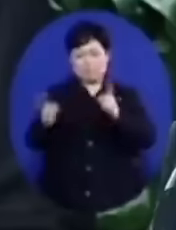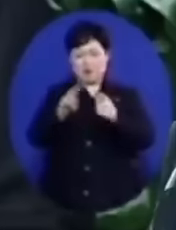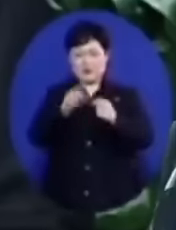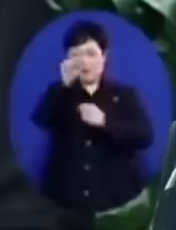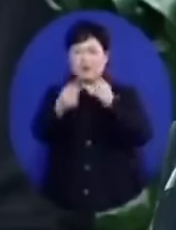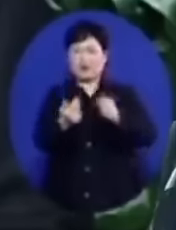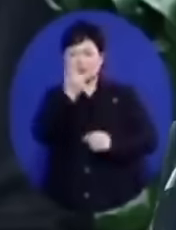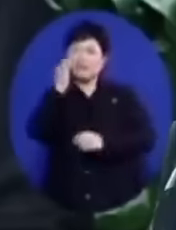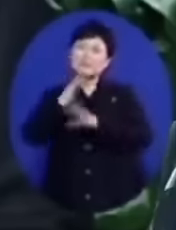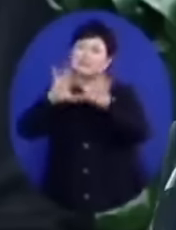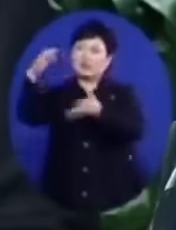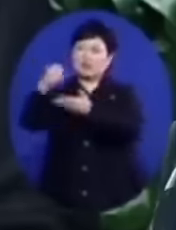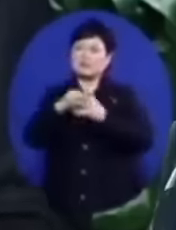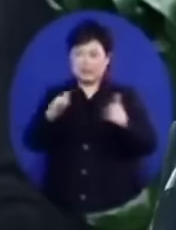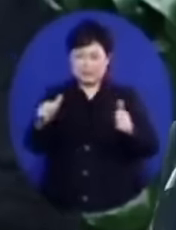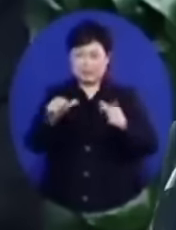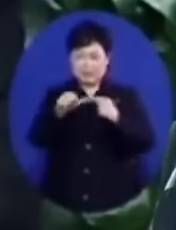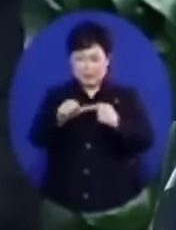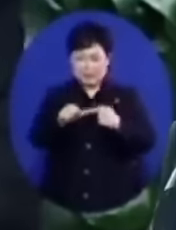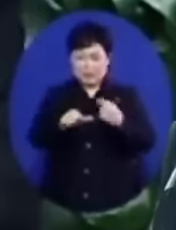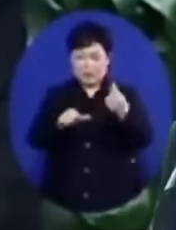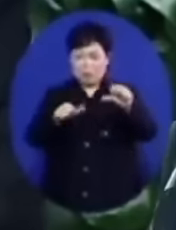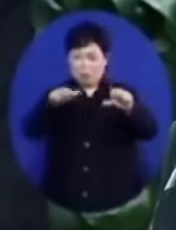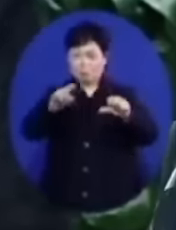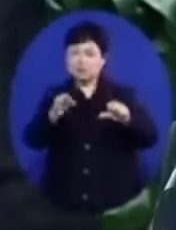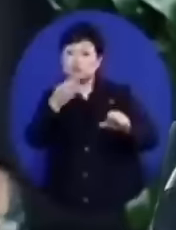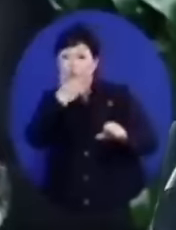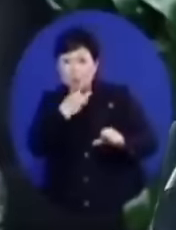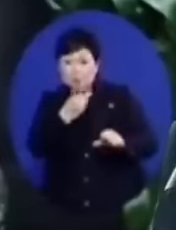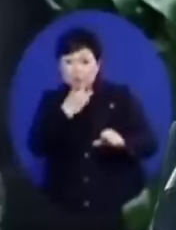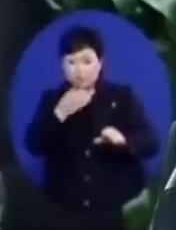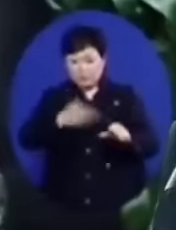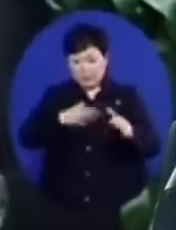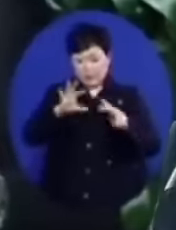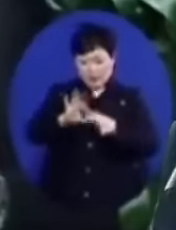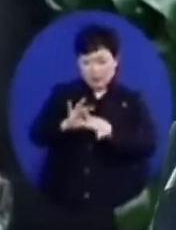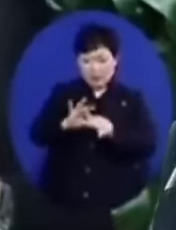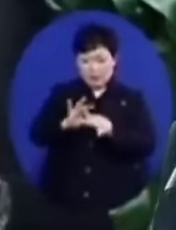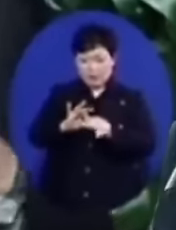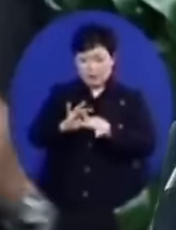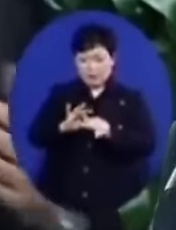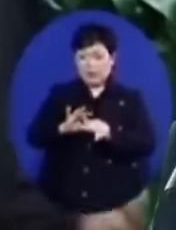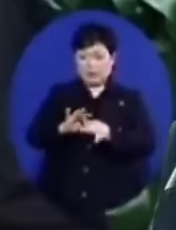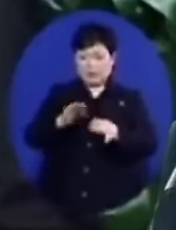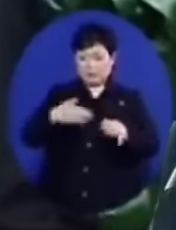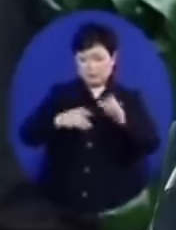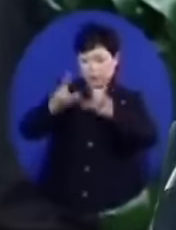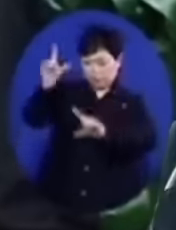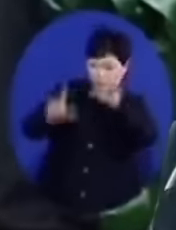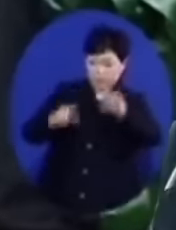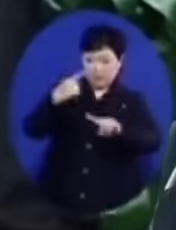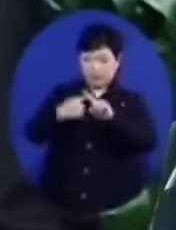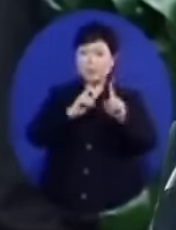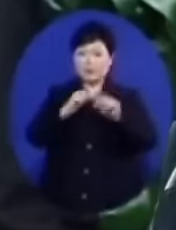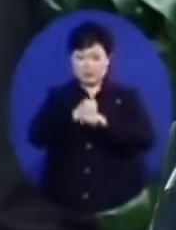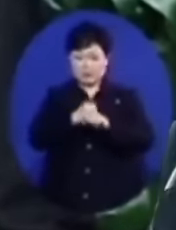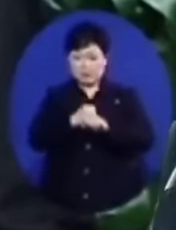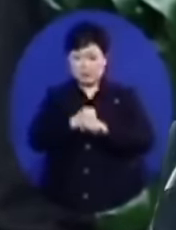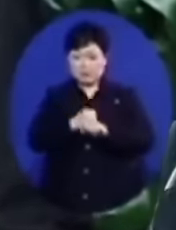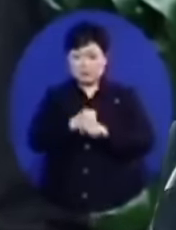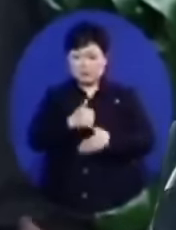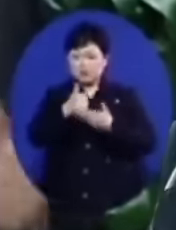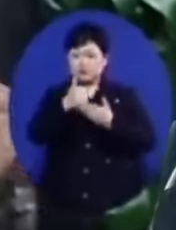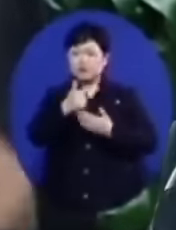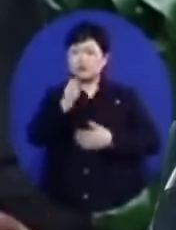영생 천국을 얻은 사람이다, 나는 이런 사람이다, 이게 나의 올바른 정체성이다, 주여 나는 알고